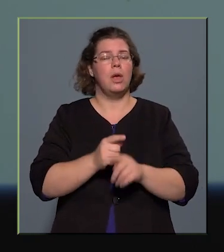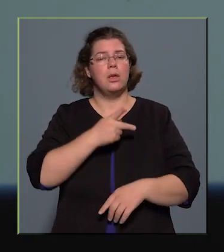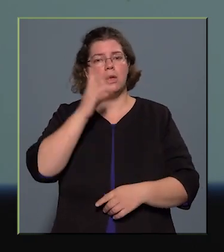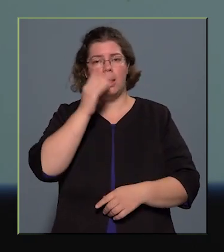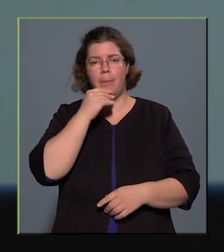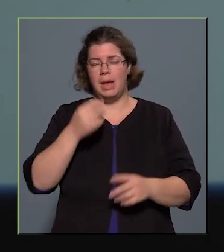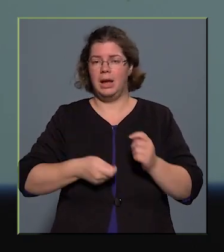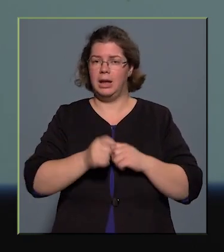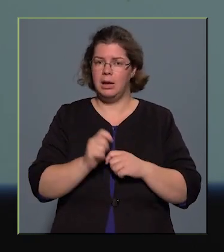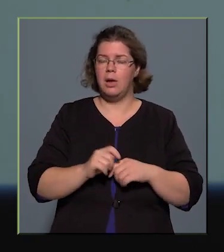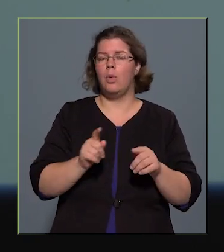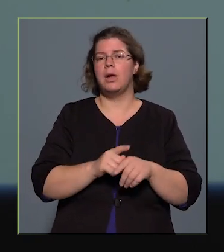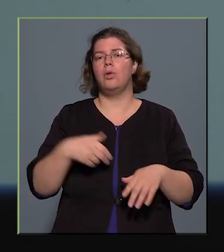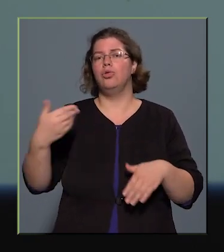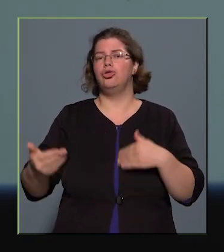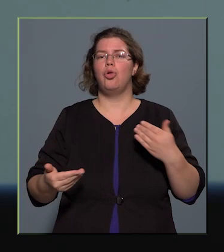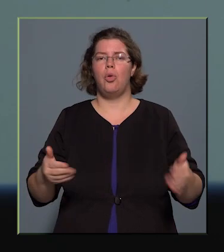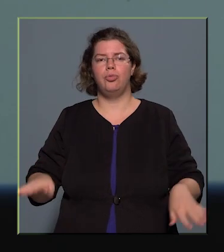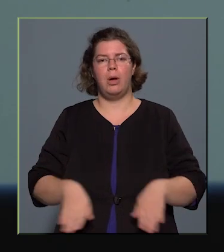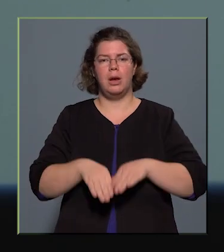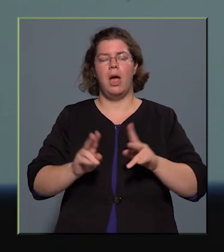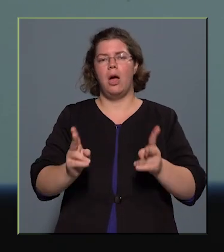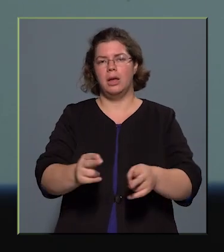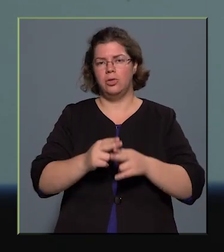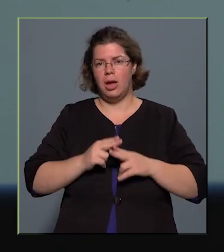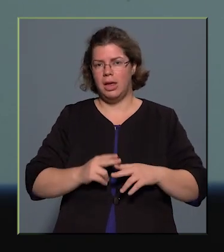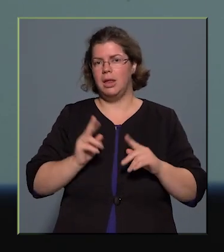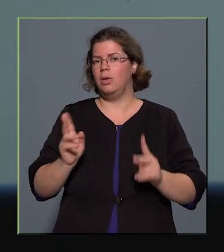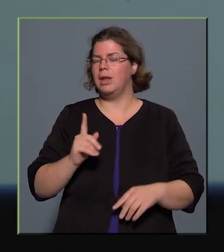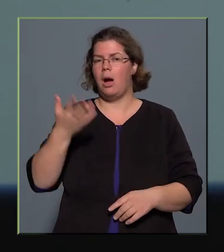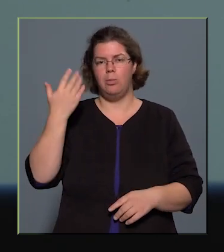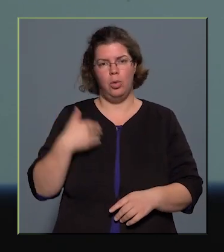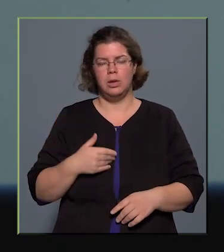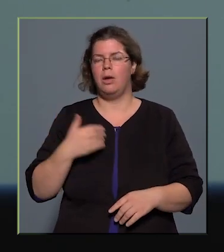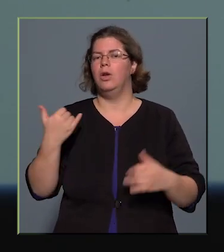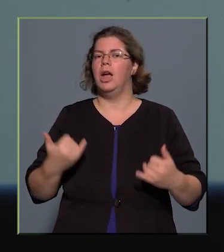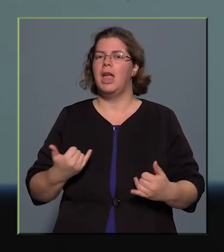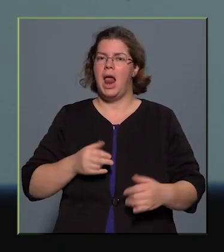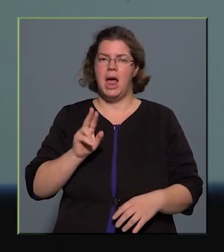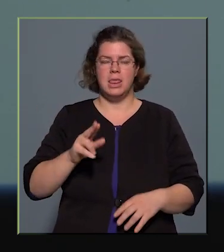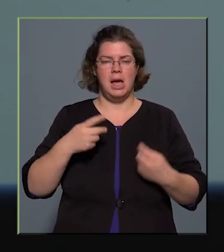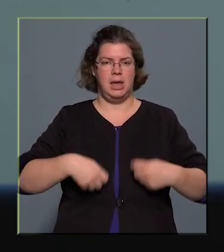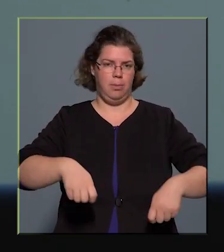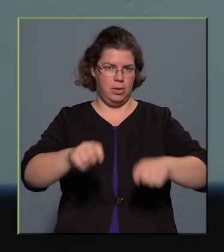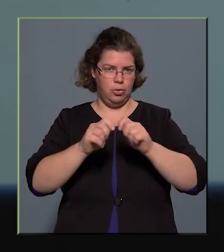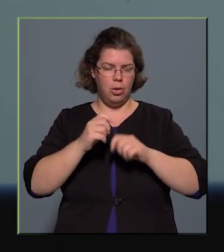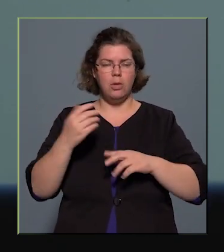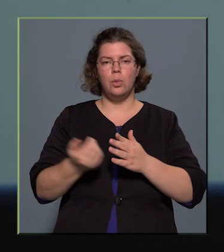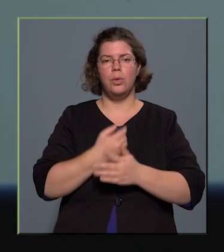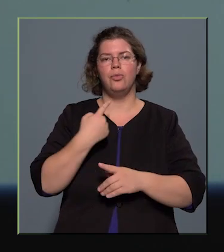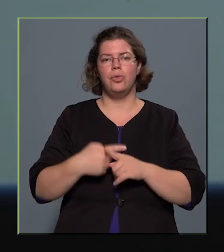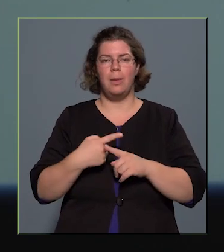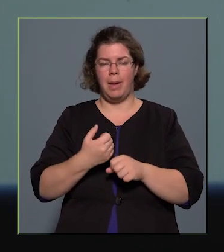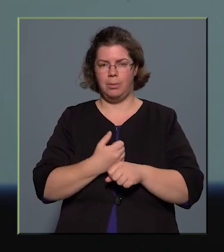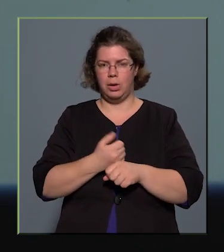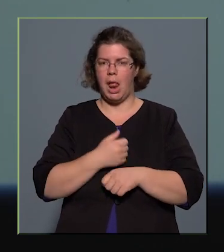szakembereket találjunk, vagy olyan külsős partnereket, akik segítik azt, hogy ne a múltnak, vagy a jelennek építsük ezt az új fém megmunkáló központot,